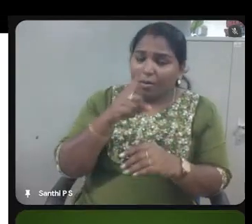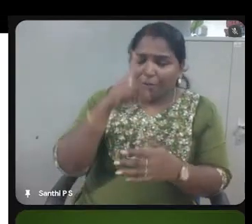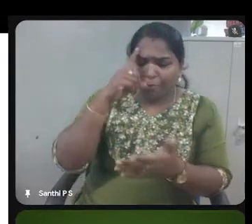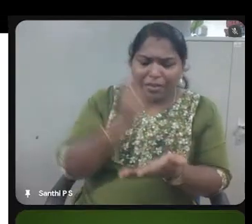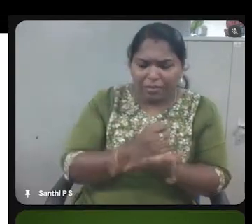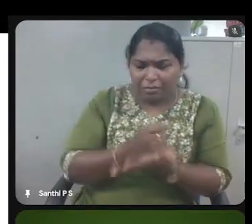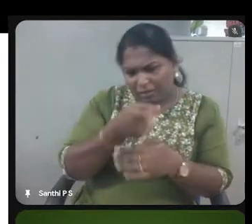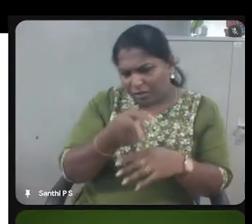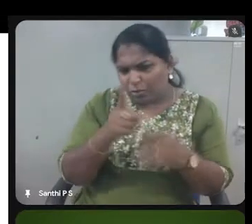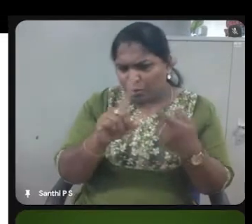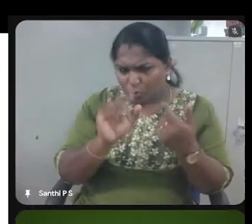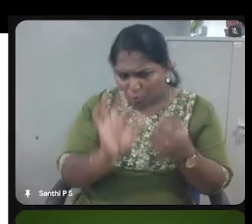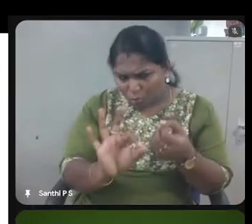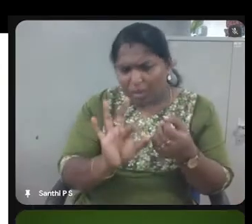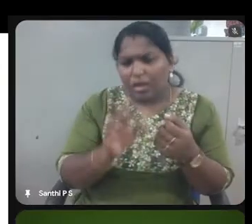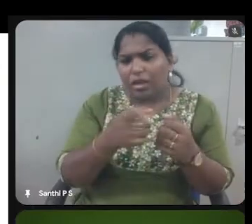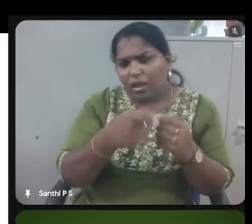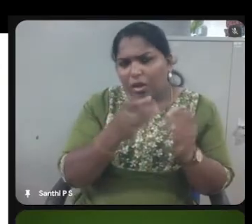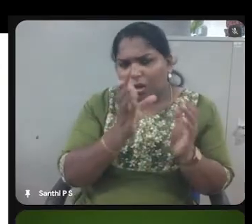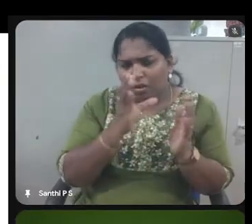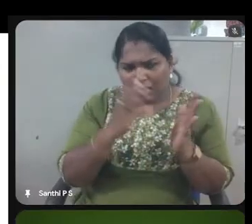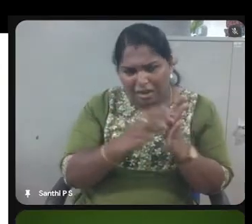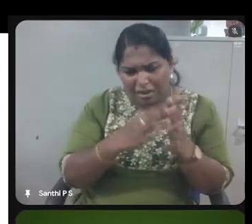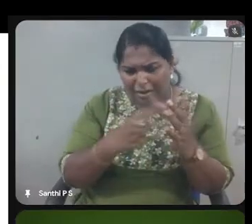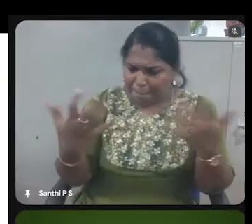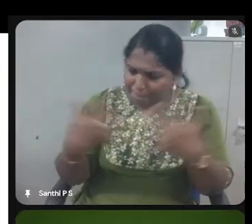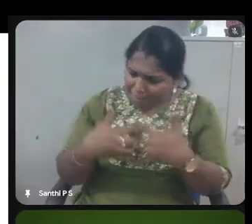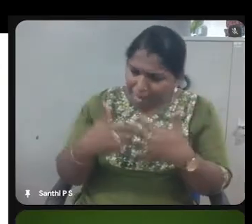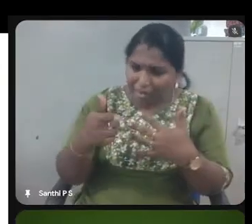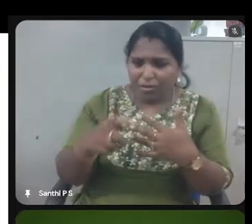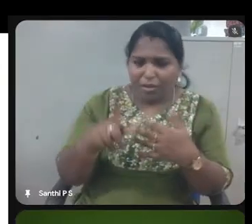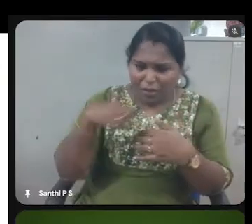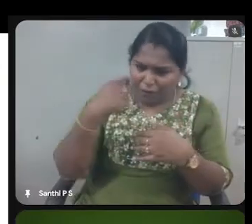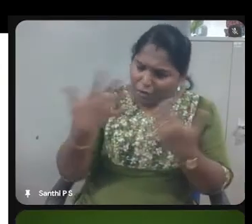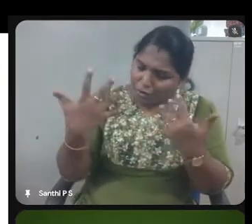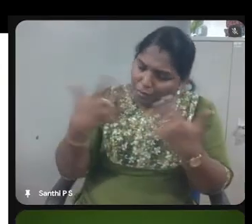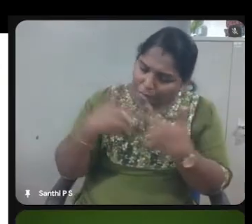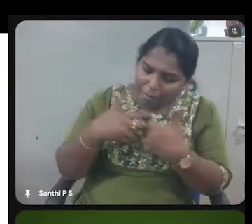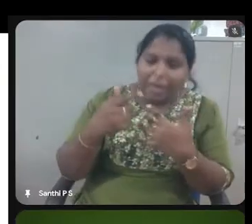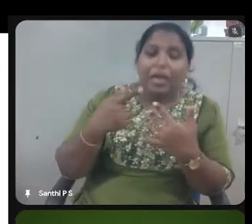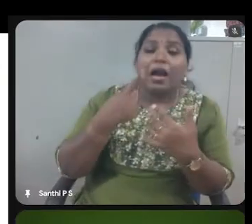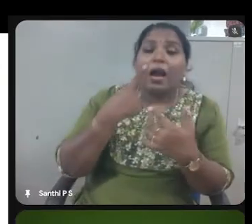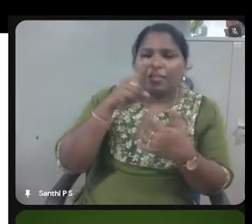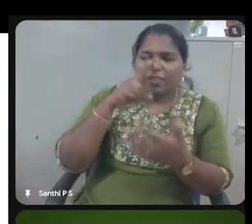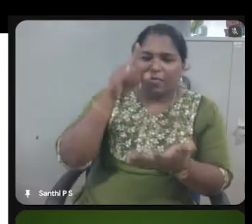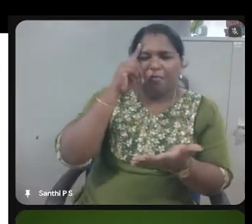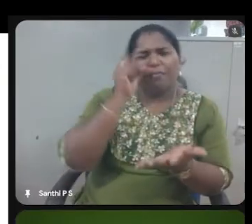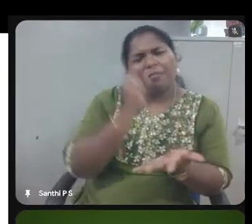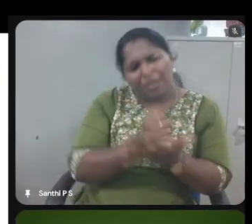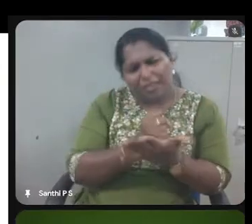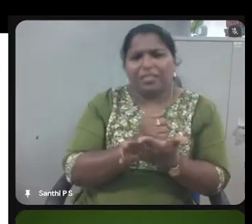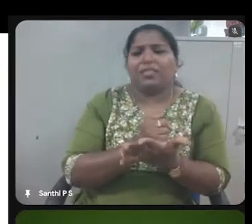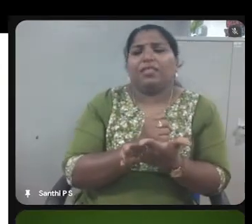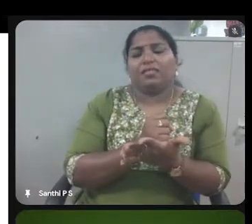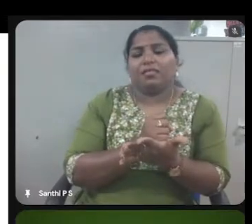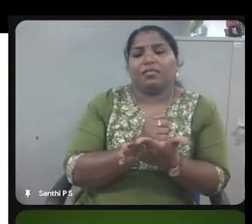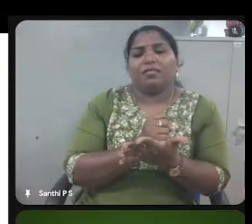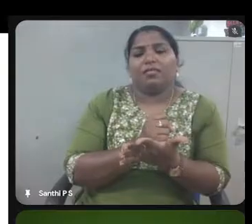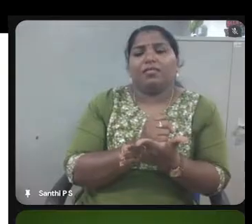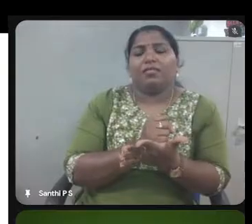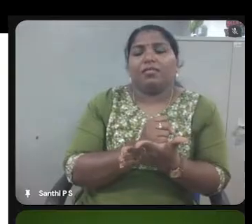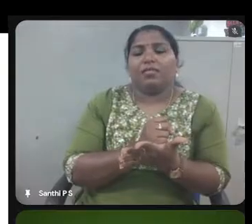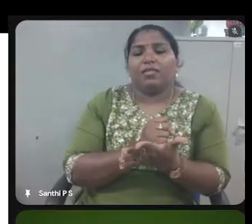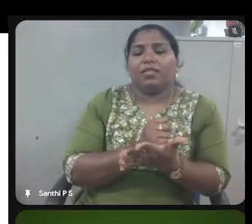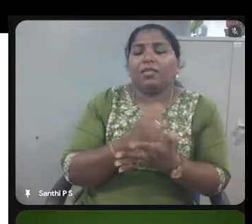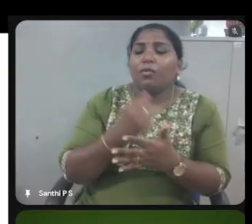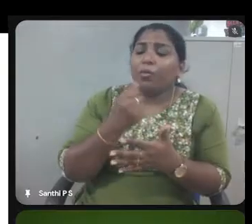എന്താണ് എന്റർടൈൻമെന്റ് ആണോ, എന്താണ് ഈ ഗെയിം, അതൊക്കെ മനസ്സിലാക്കിയിട്ട് നിങ്ങളാണ് അതിനു വേണ്ടി തീരുമാനം എടുക്കേണ്ടത്. പ്രായമൊത്തും അവരുടെ